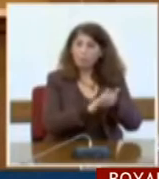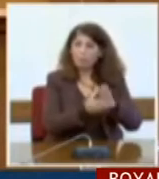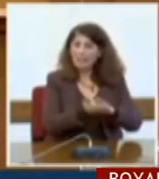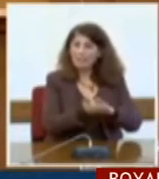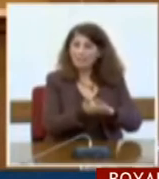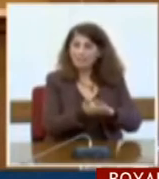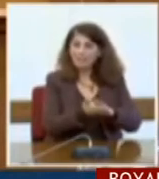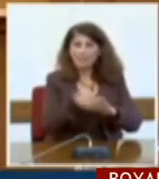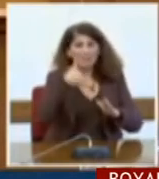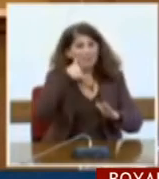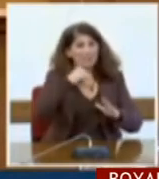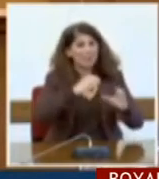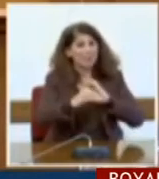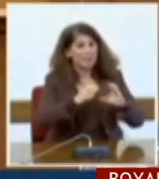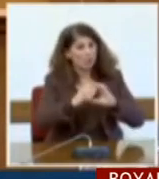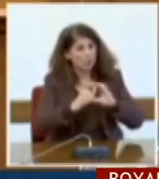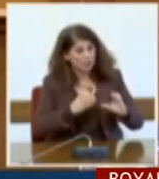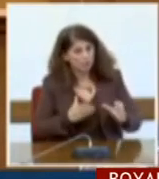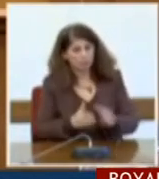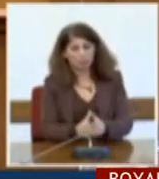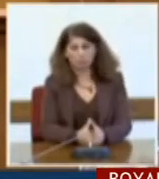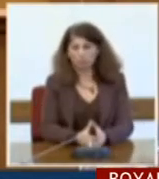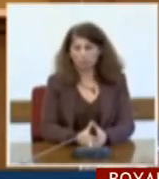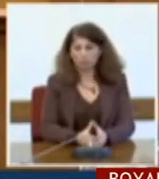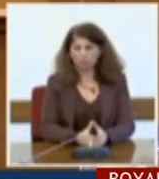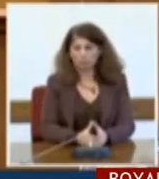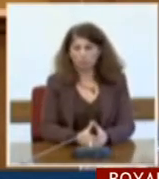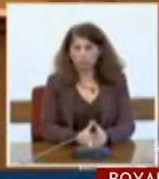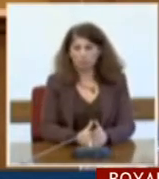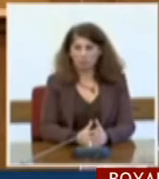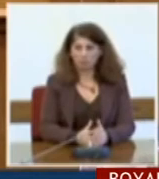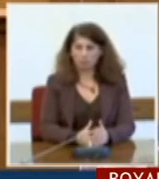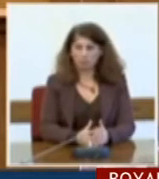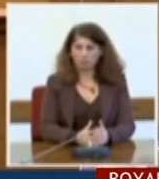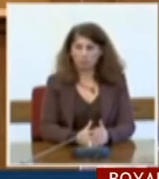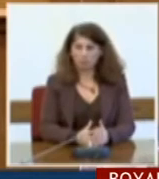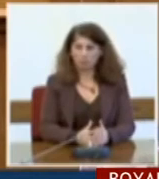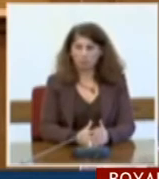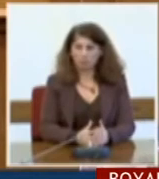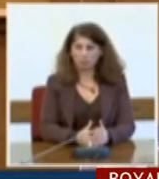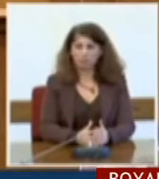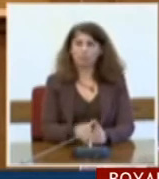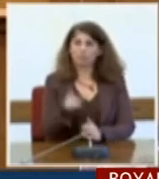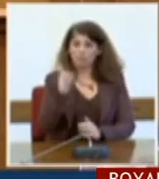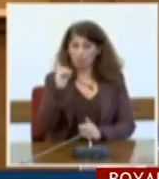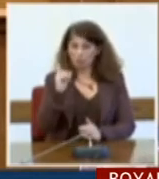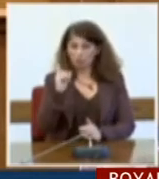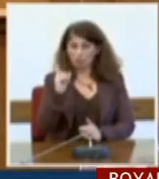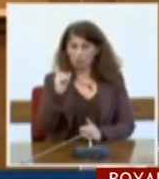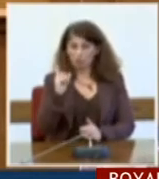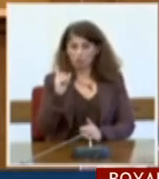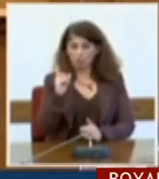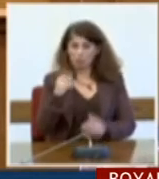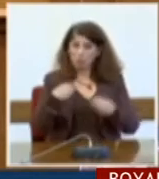στις τηλεπικοινωνίες. Γιατί εκτός από υψηλότερη τιμή στη χοντρική πώληση του